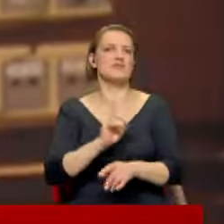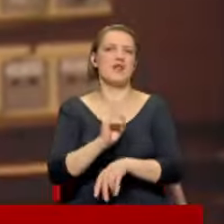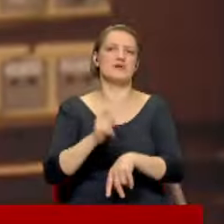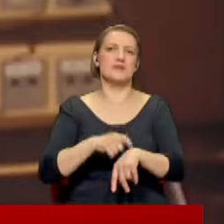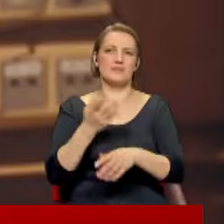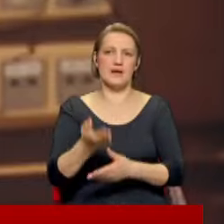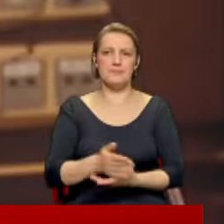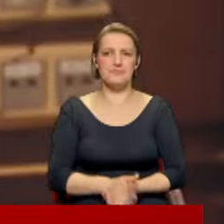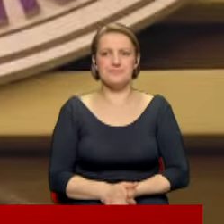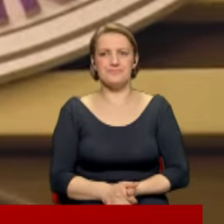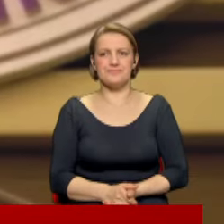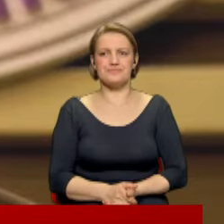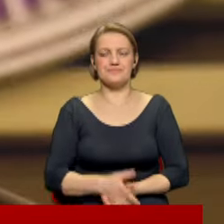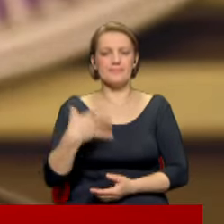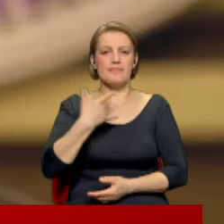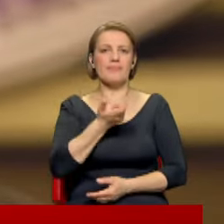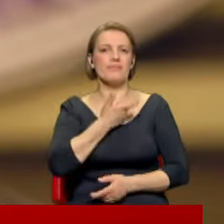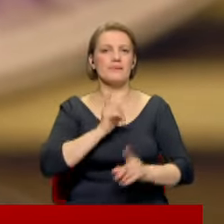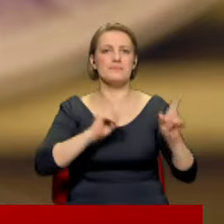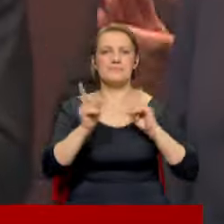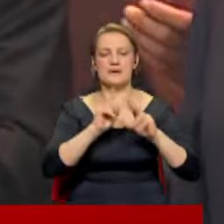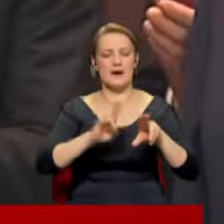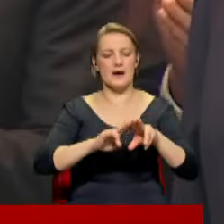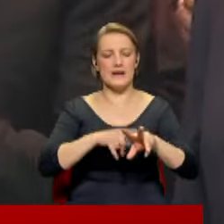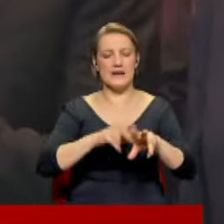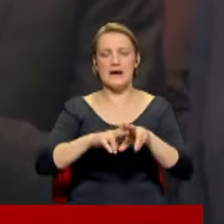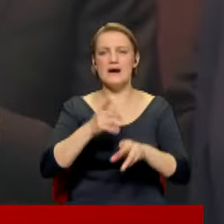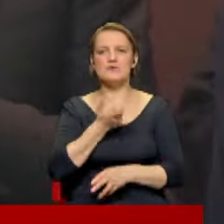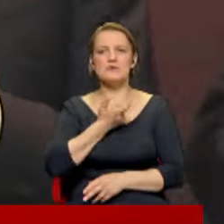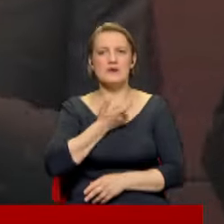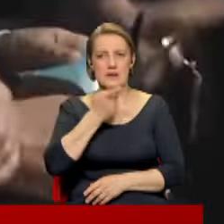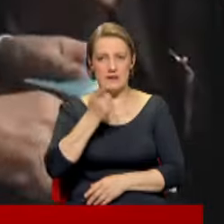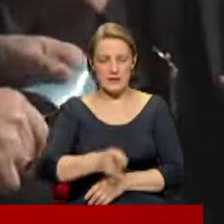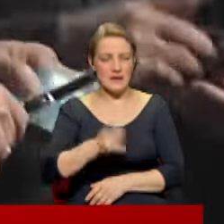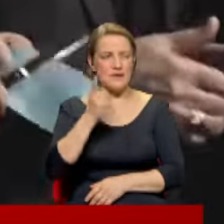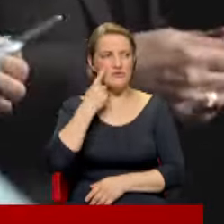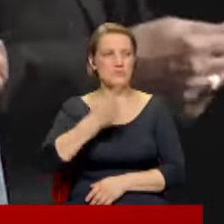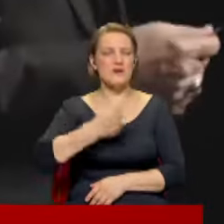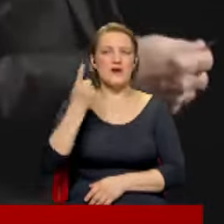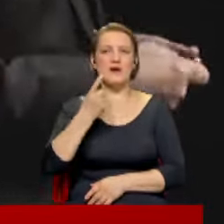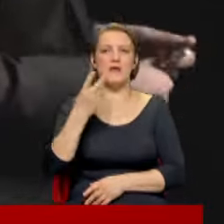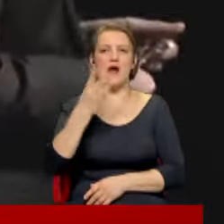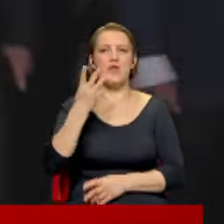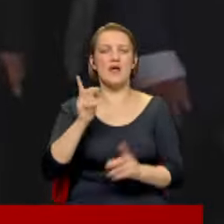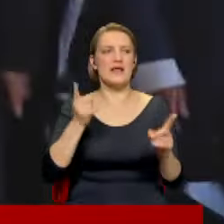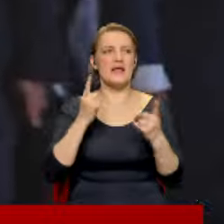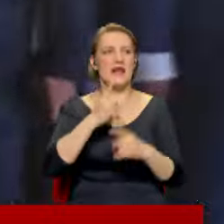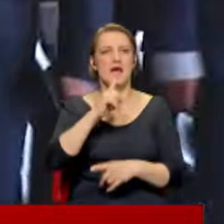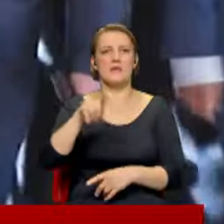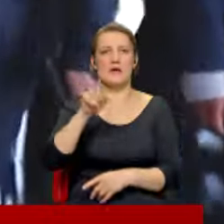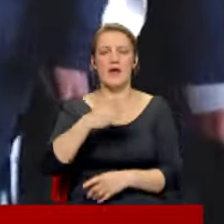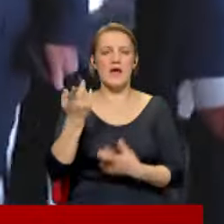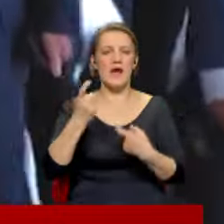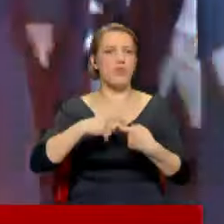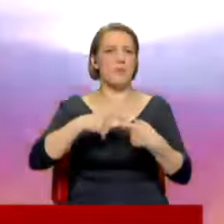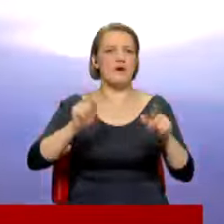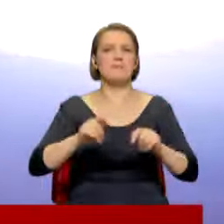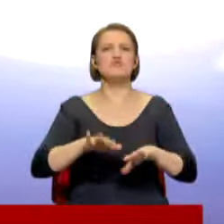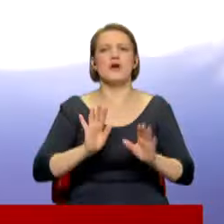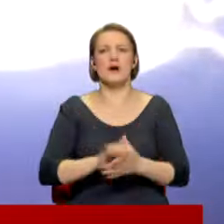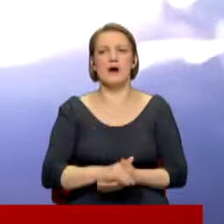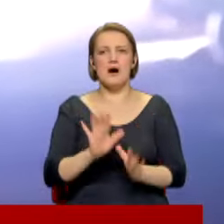Saat'te. Anayasa Mahkemesi KYK ile Cumhurbaşkanı Erdoğan'a verilen yetkileri iptal etti. Erdoğan hangi atamaları